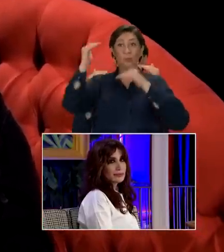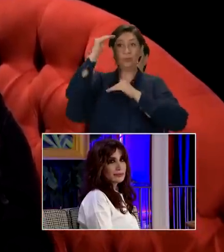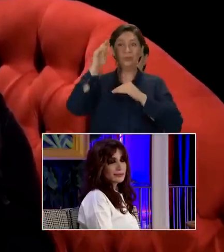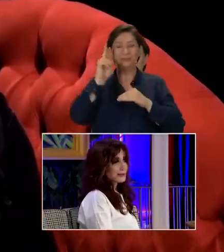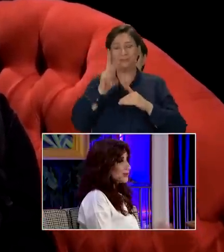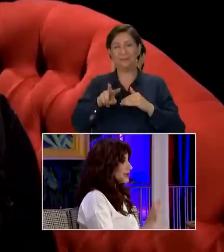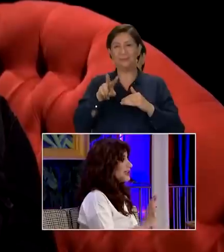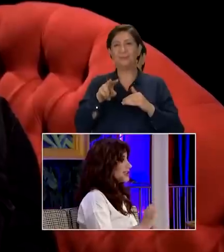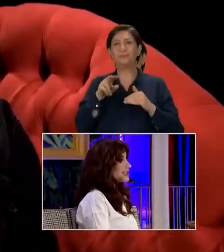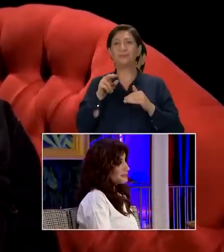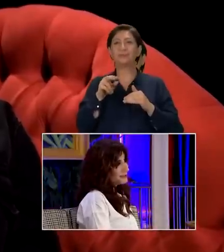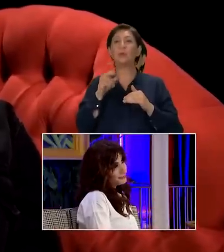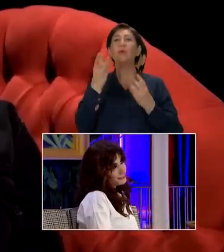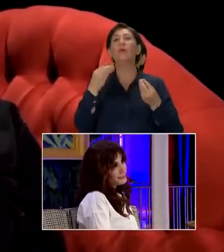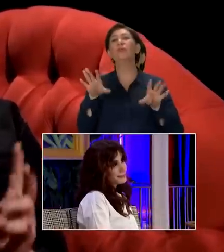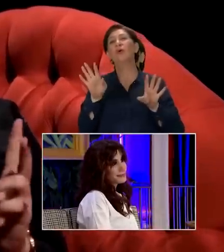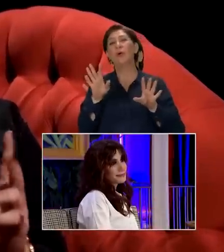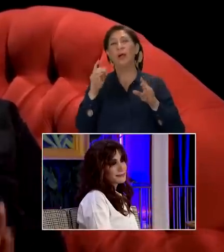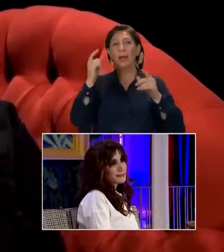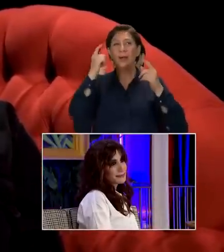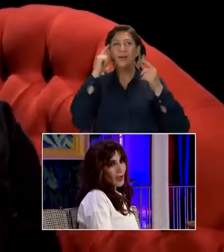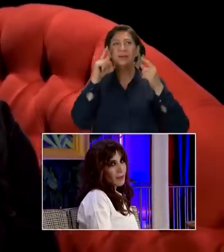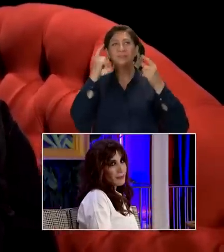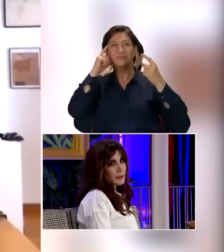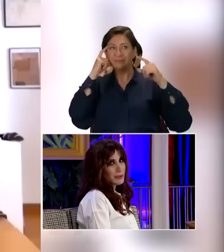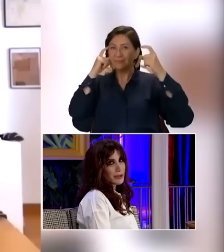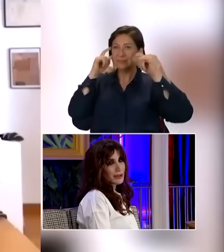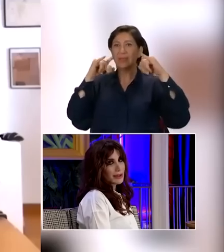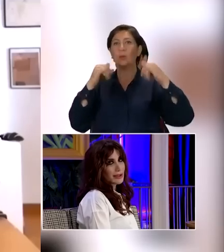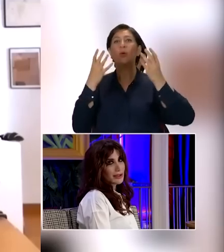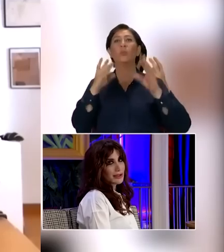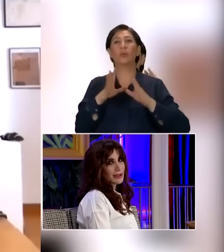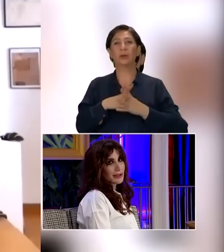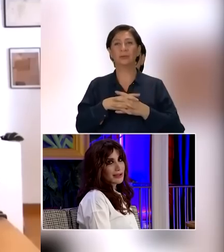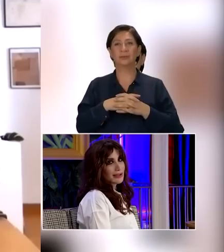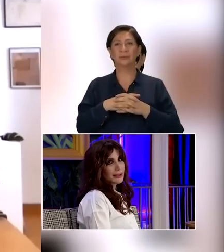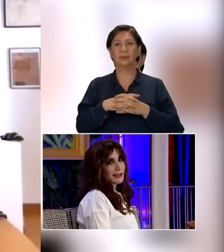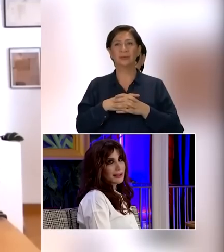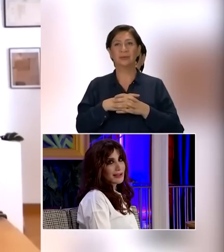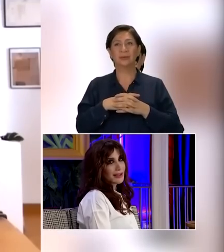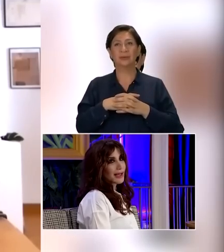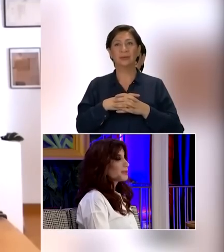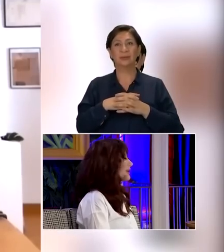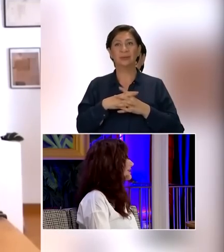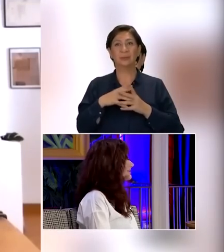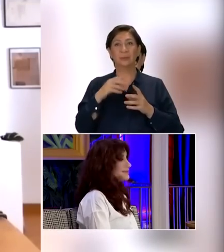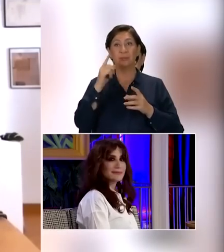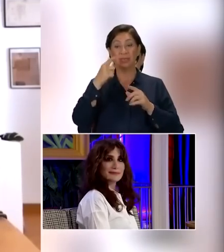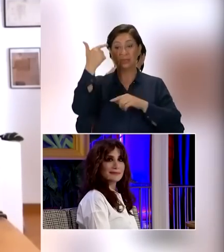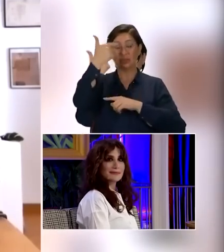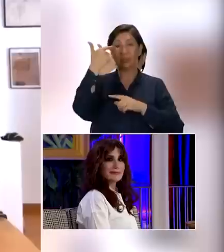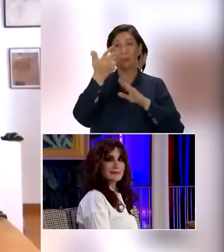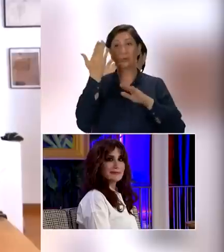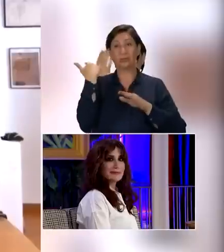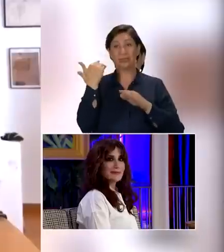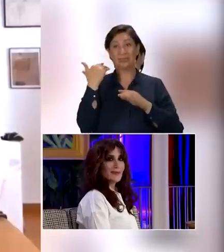için olmuyor. Frekans tutmuyor kimseyle. Ay bu da bir klip öncesi, çekim öncesi